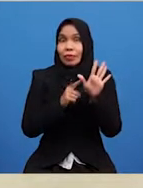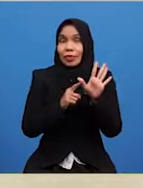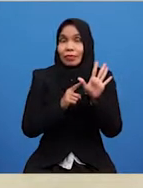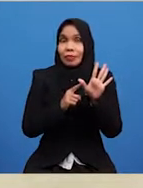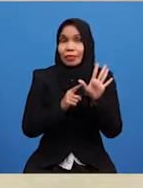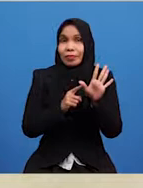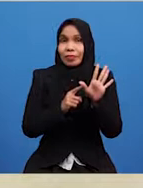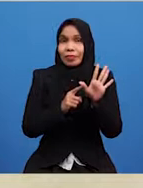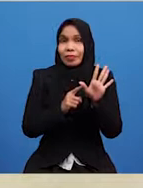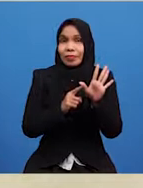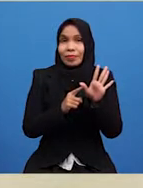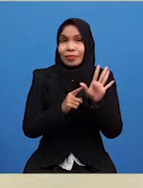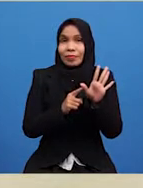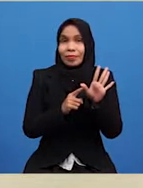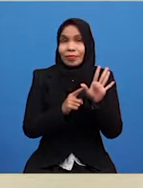hubungan luar dengan kerajaan lain?